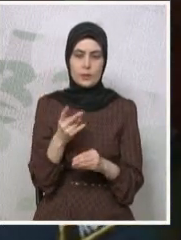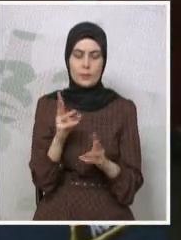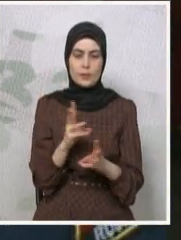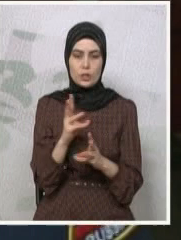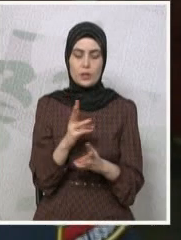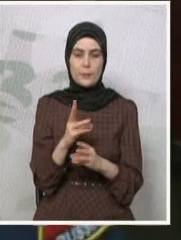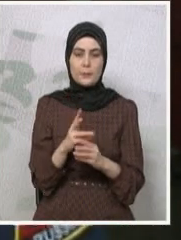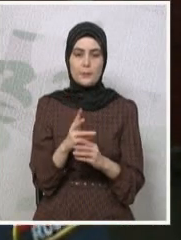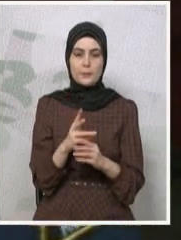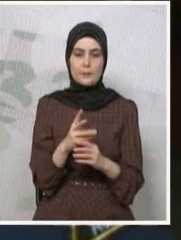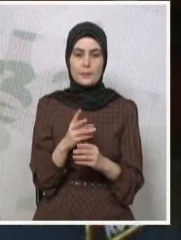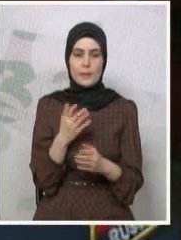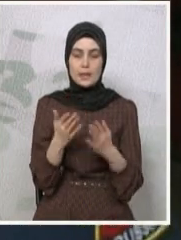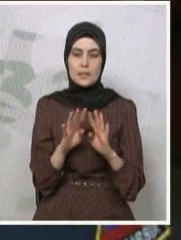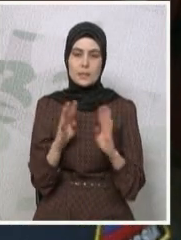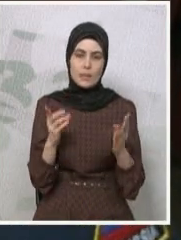так ограждение,